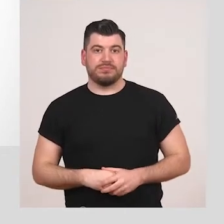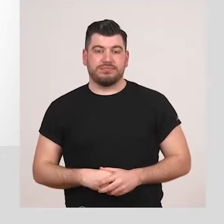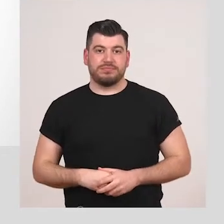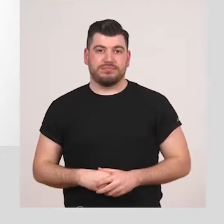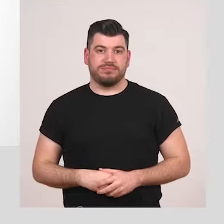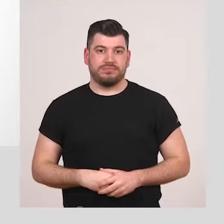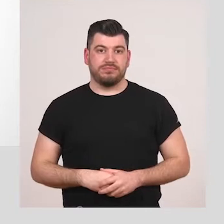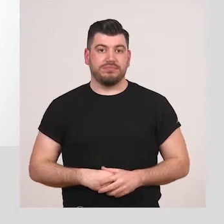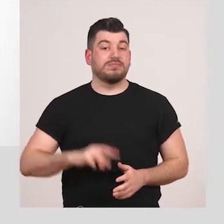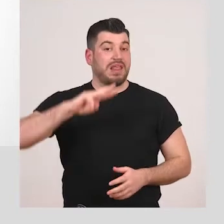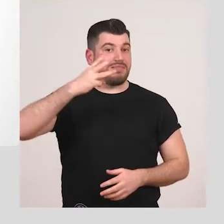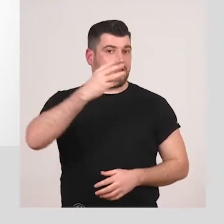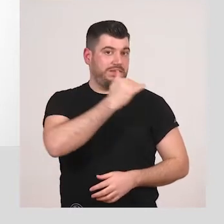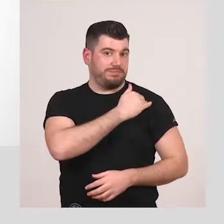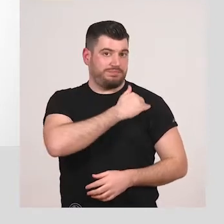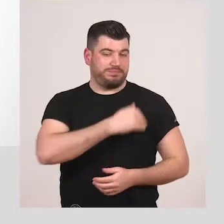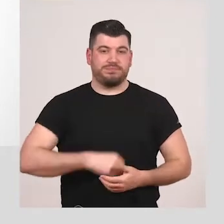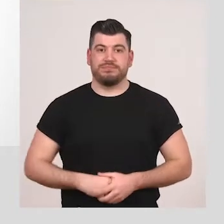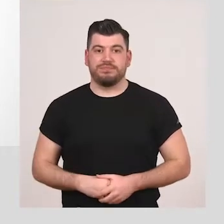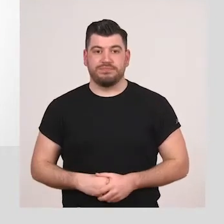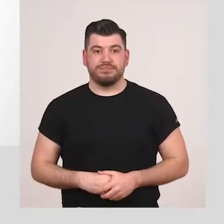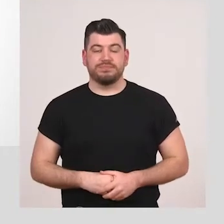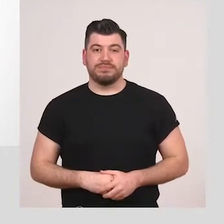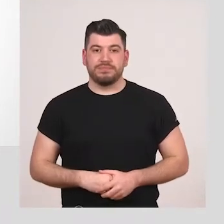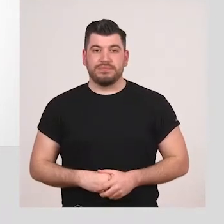Προχωράμε στην τρίτη μας ερώτηση.